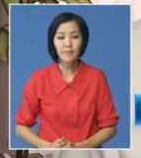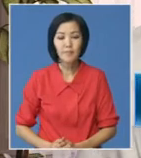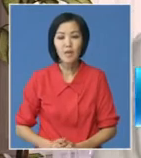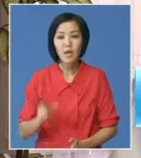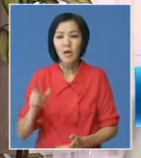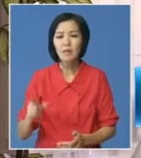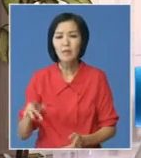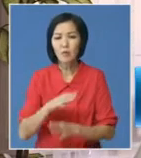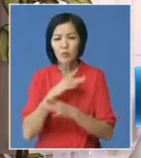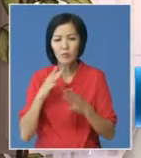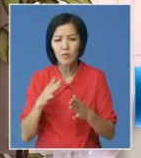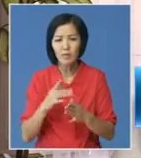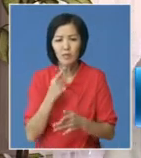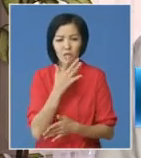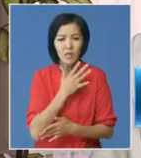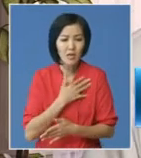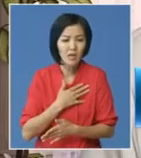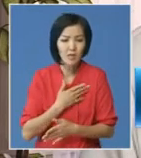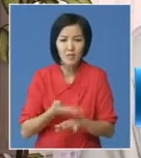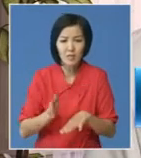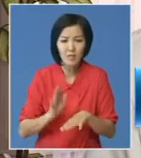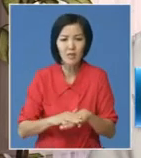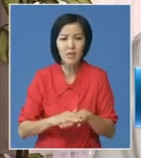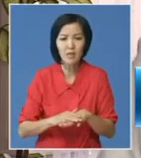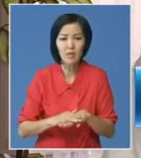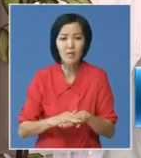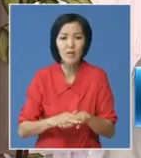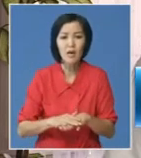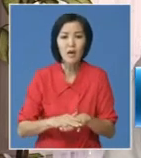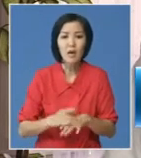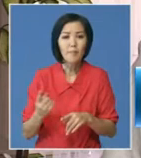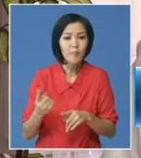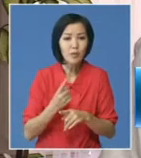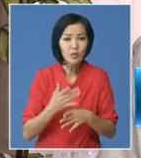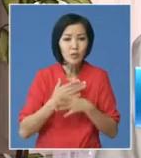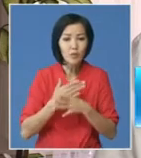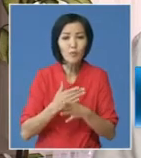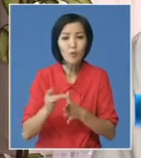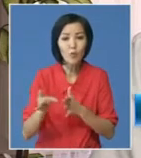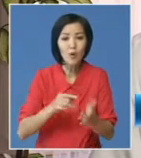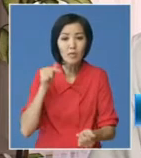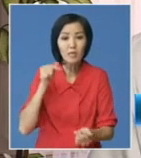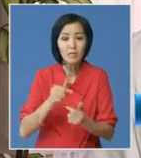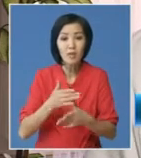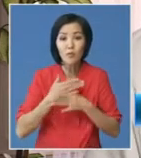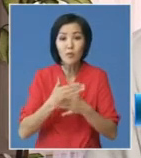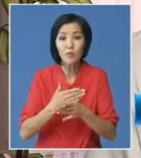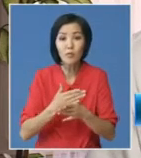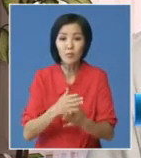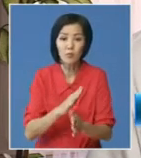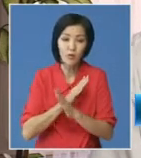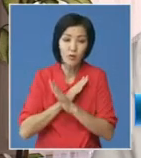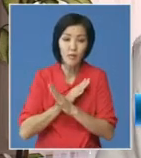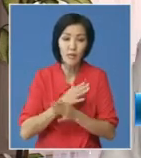Адамдар көп жағдайда алған жарақатының ауырлығынан емес, алғашқы көмектің уақытылы көрсетілмеуі себепті көз жұмады. Біз ұсынып отырған